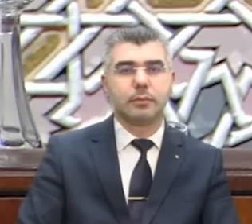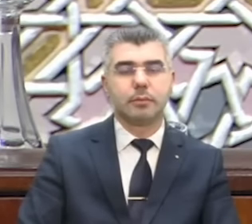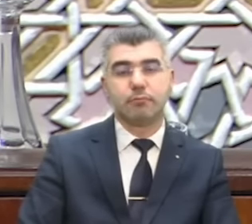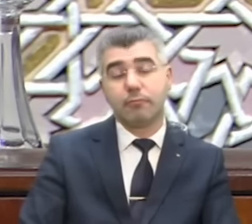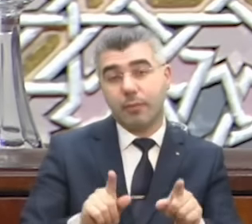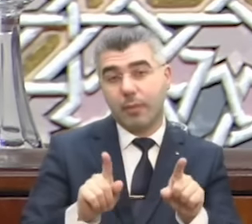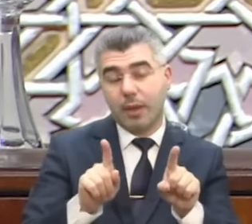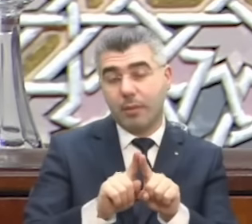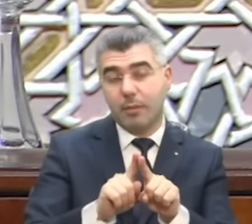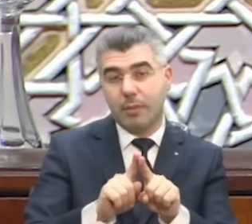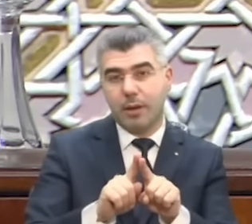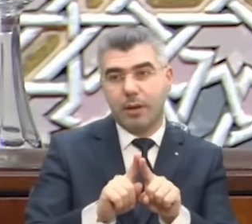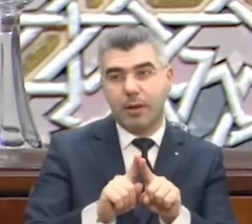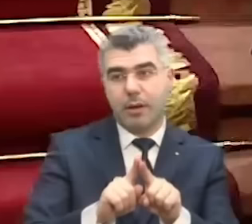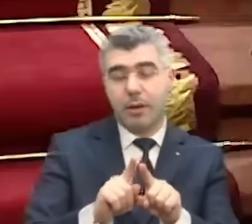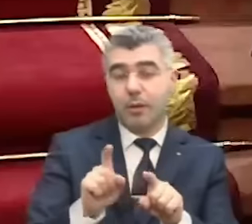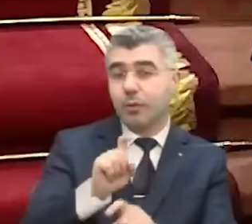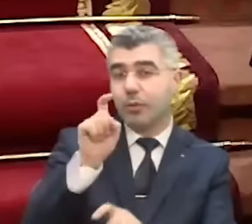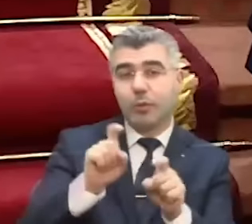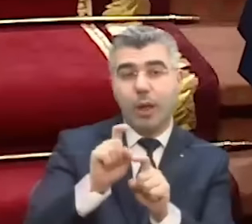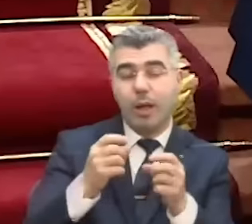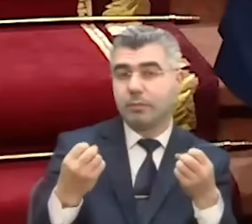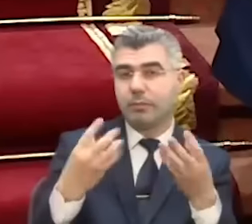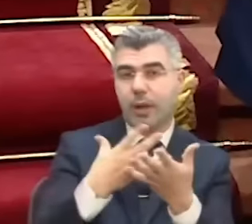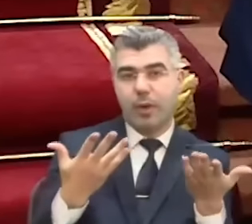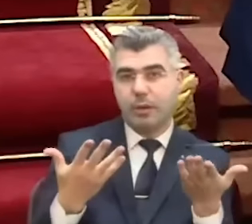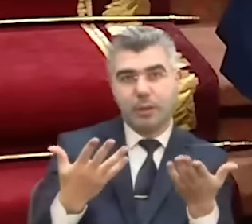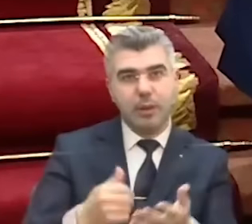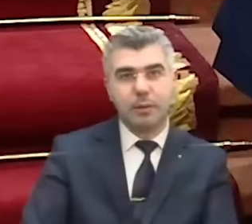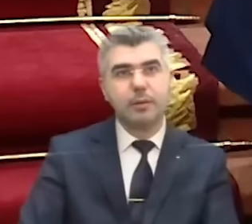الحقيقة ما وجدناش على هذه الأسئلة، ولكن غنحاول